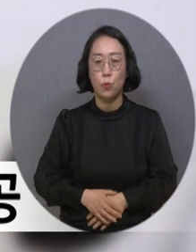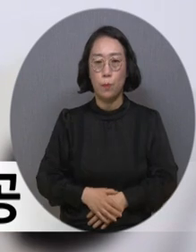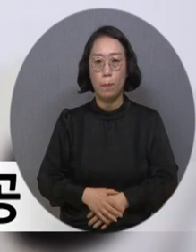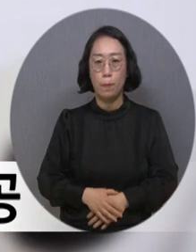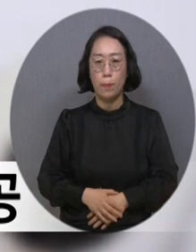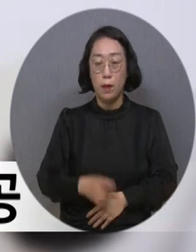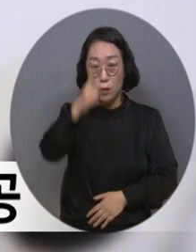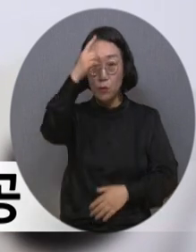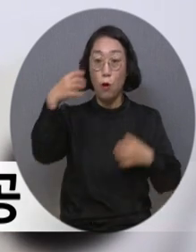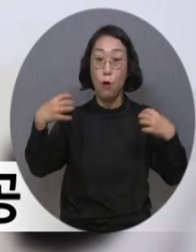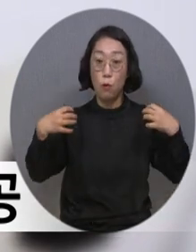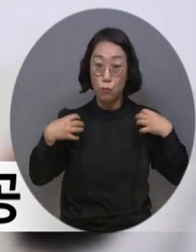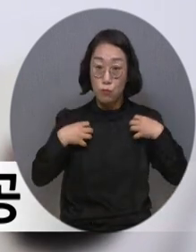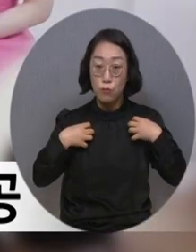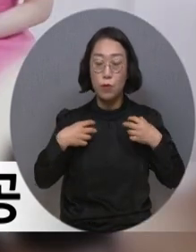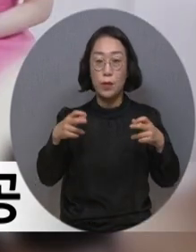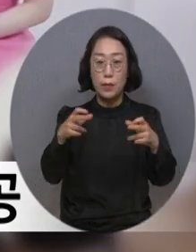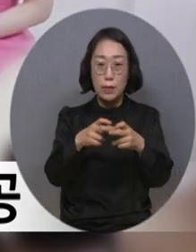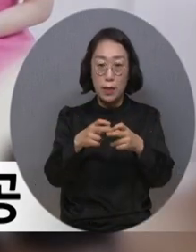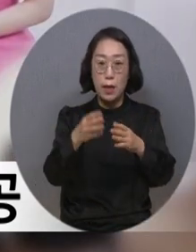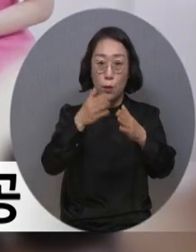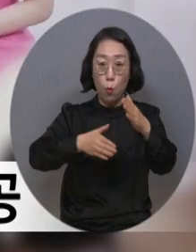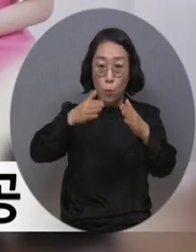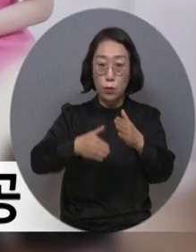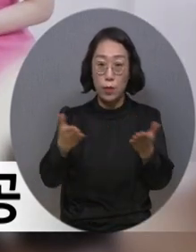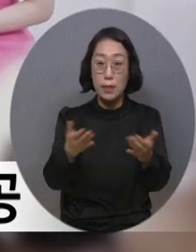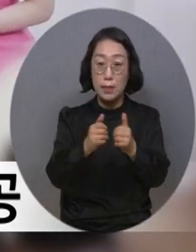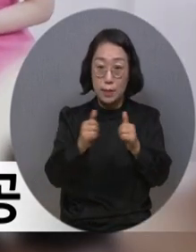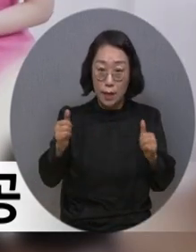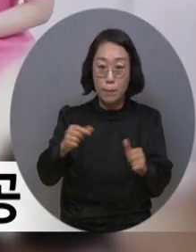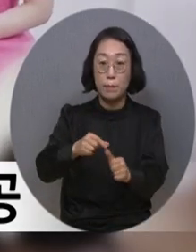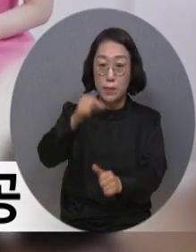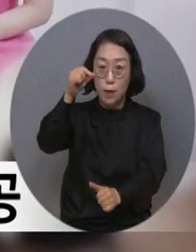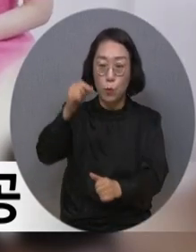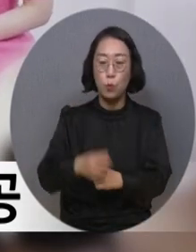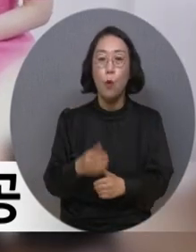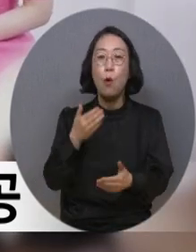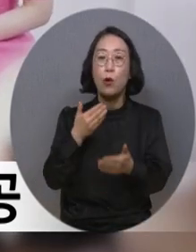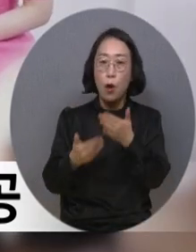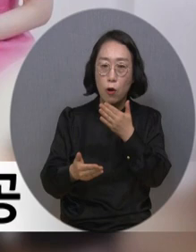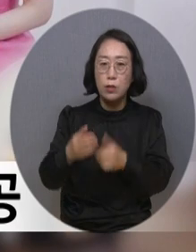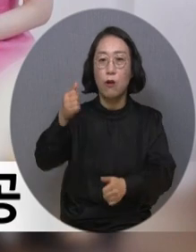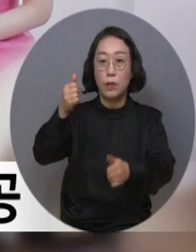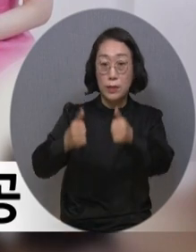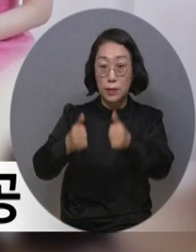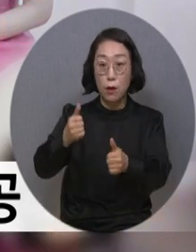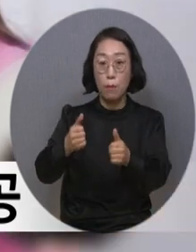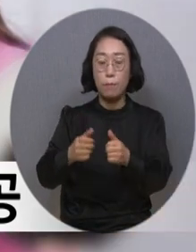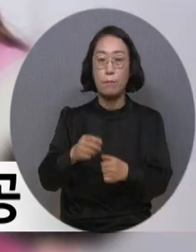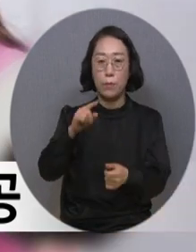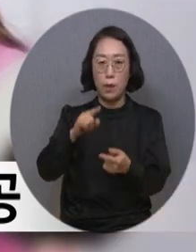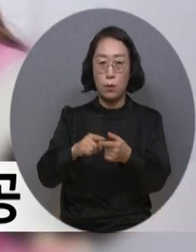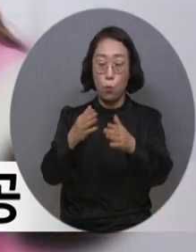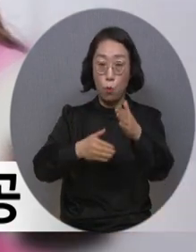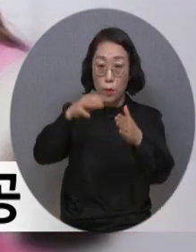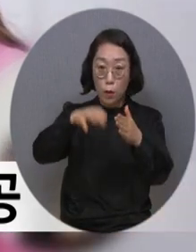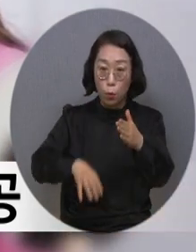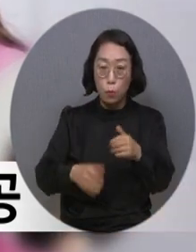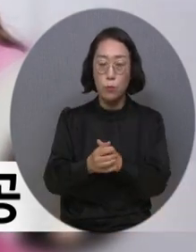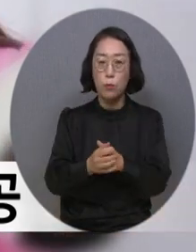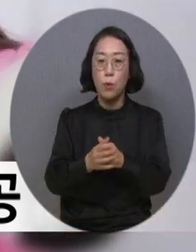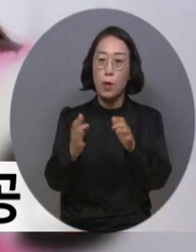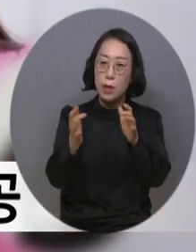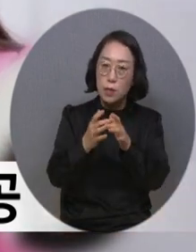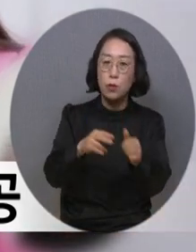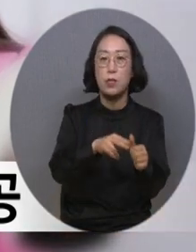인사혁신처의 장애인 공무원 채용 제도와 중증장애인 경력 경쟁 채용 제도 공단에서 운영하는 온라인